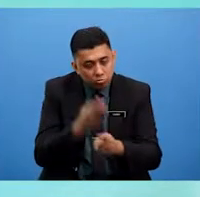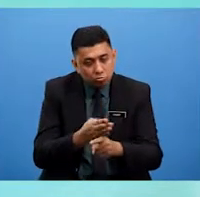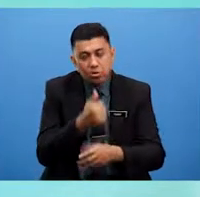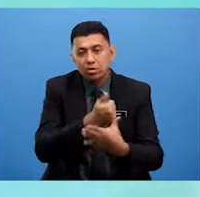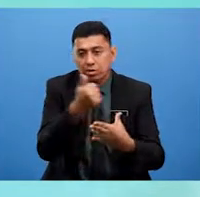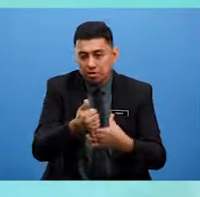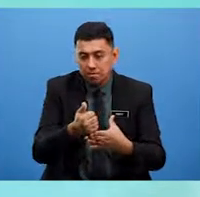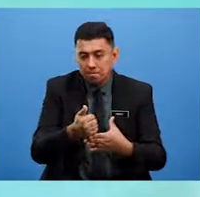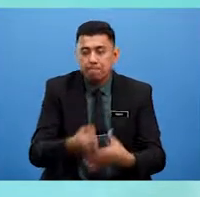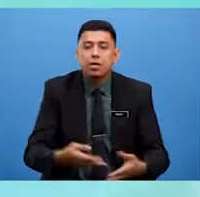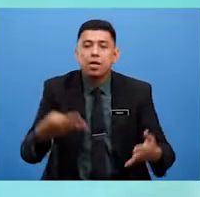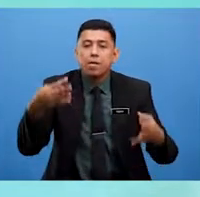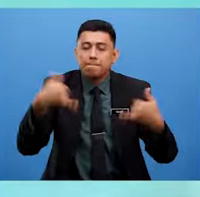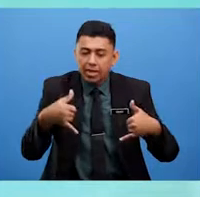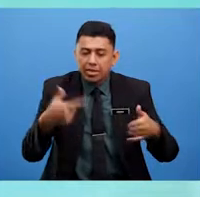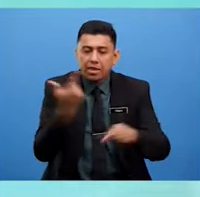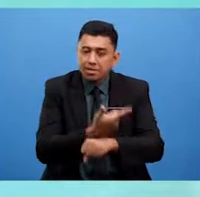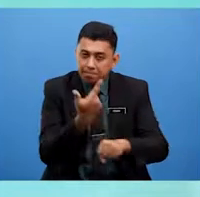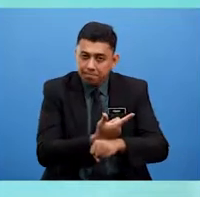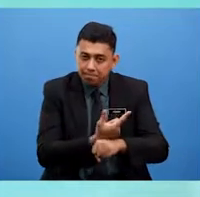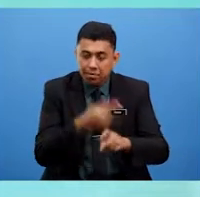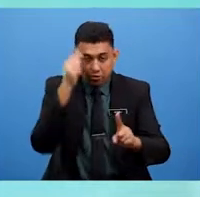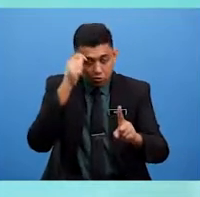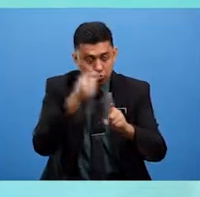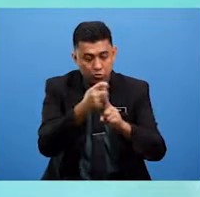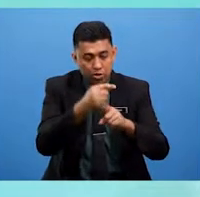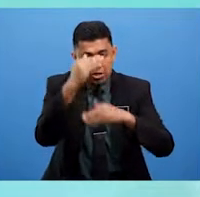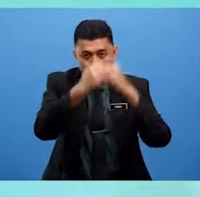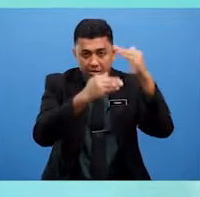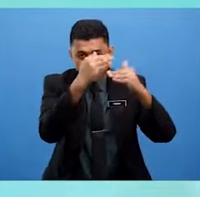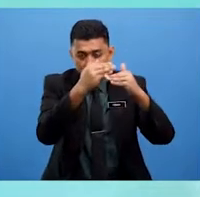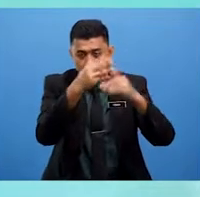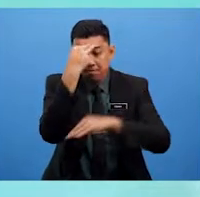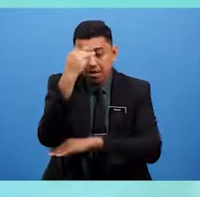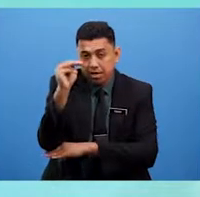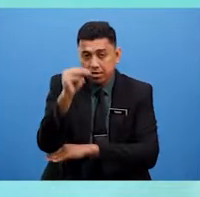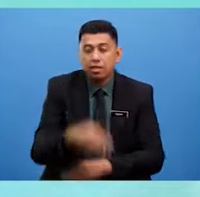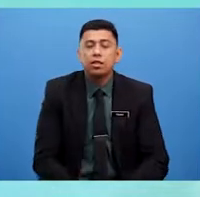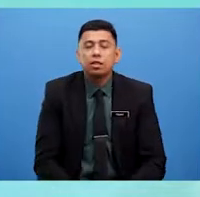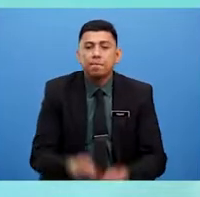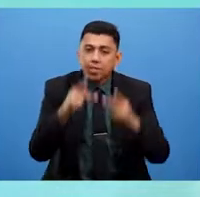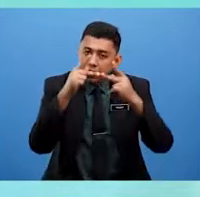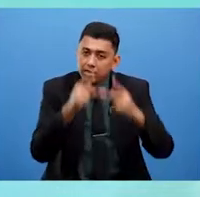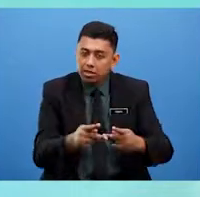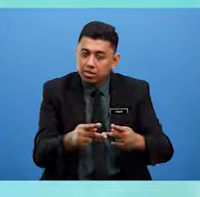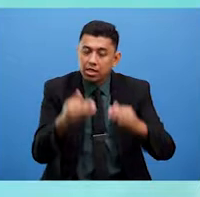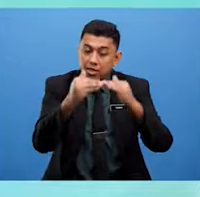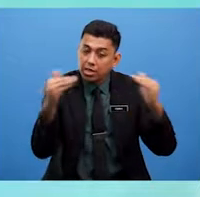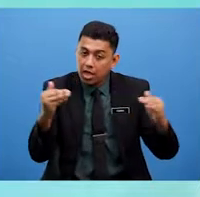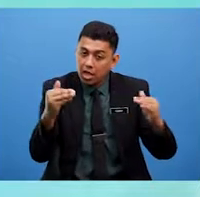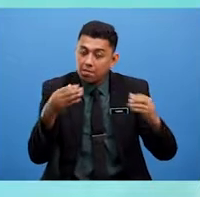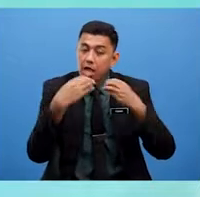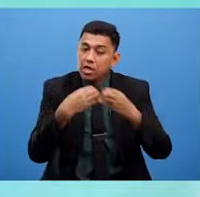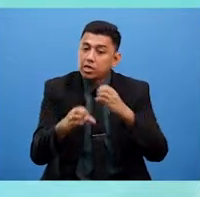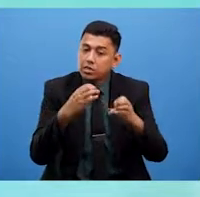atau permainan simulasi yang bertujuan untuk meningkatkan kemahiran dan mengekalkan tahap kecergasan